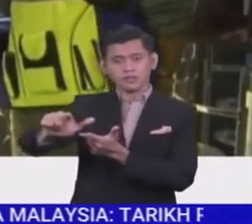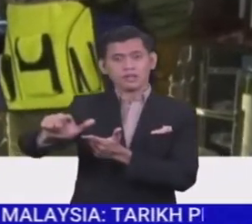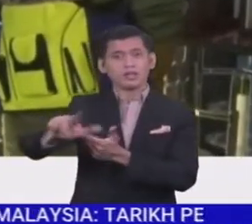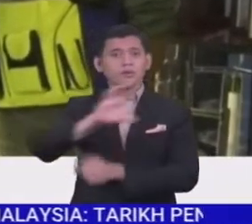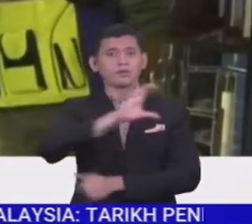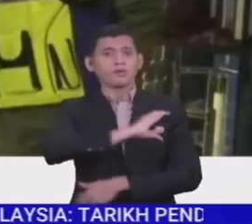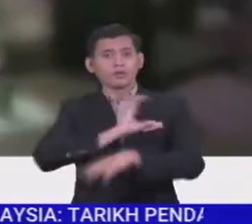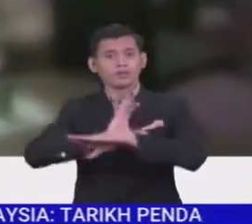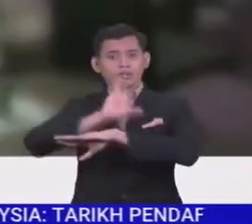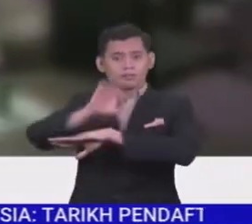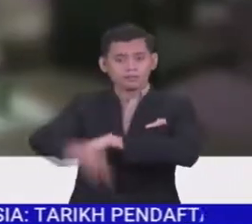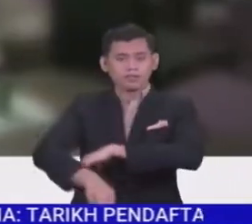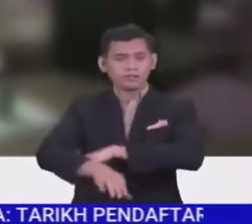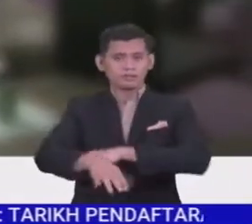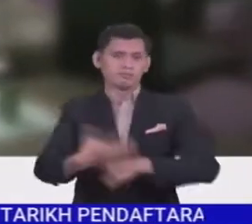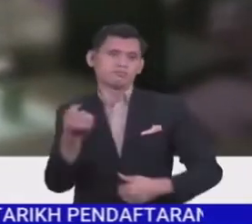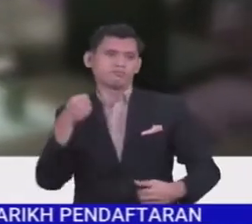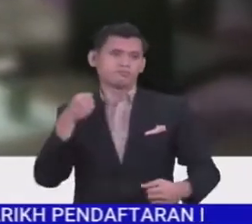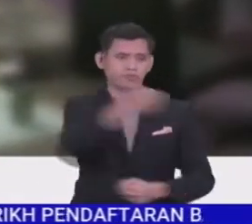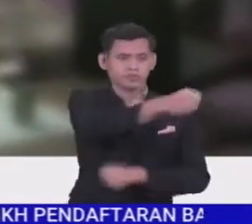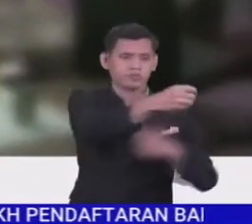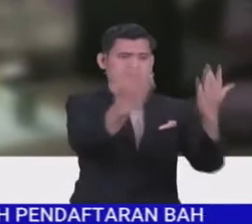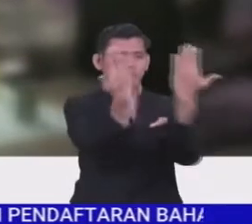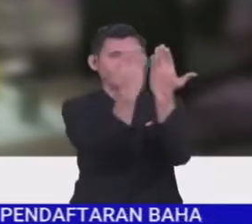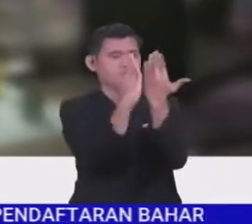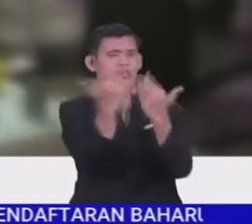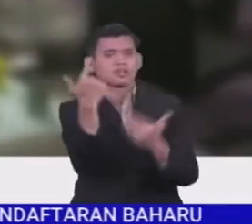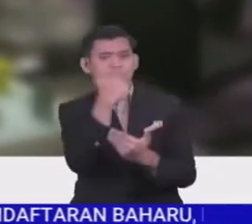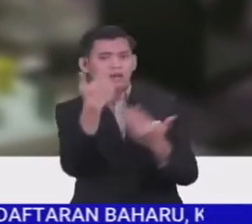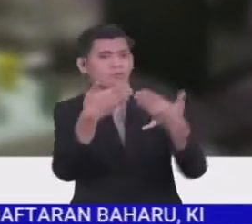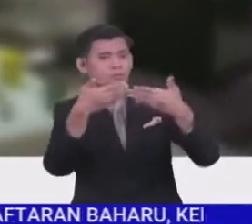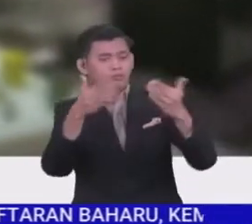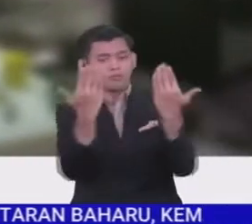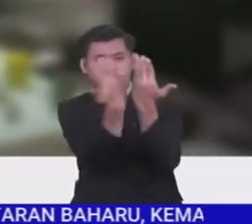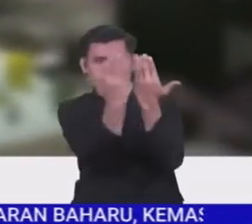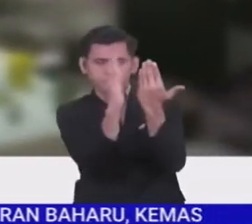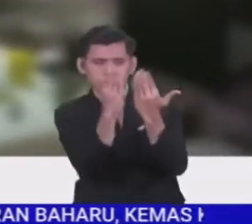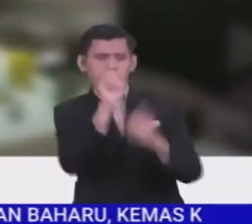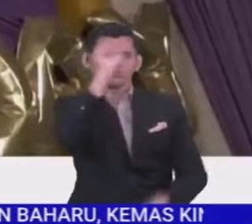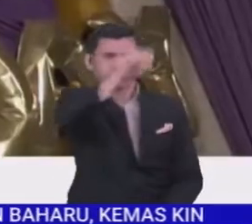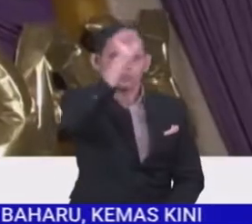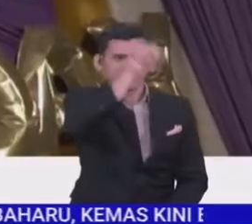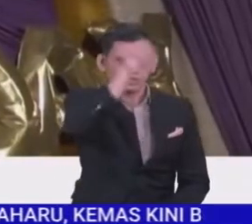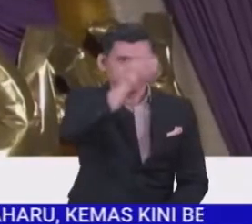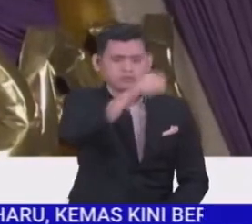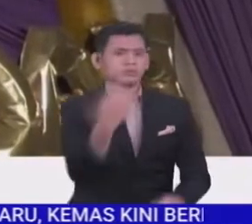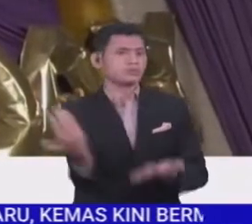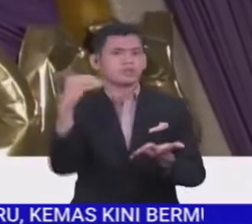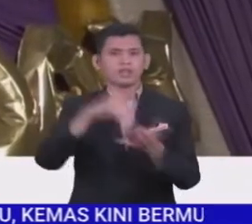polis terpaksa memecahkan pintu rumah apabila mereka enggan membukanya walaupun sudah diketuk berulang kali.